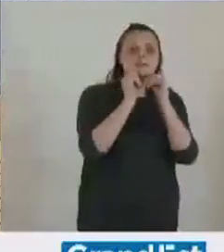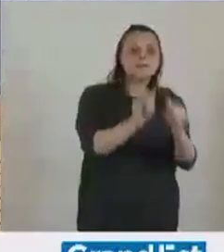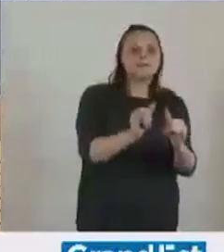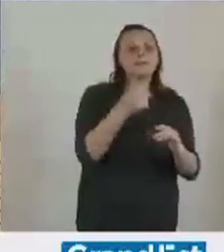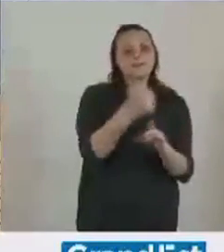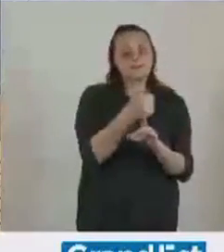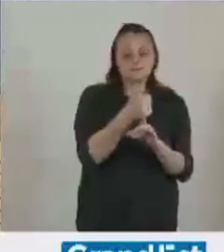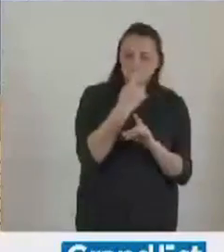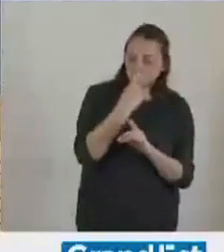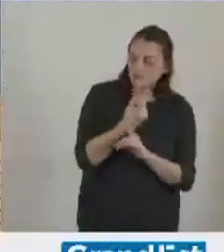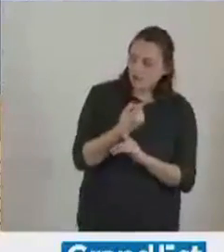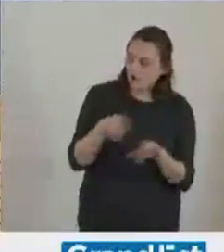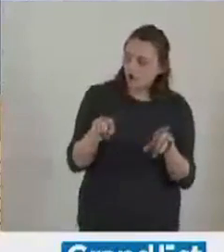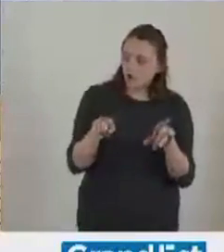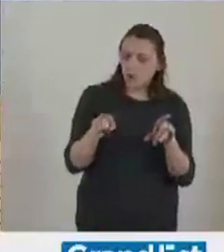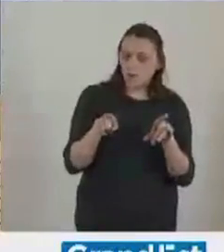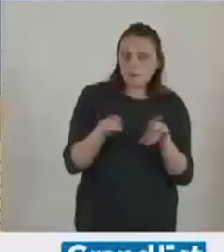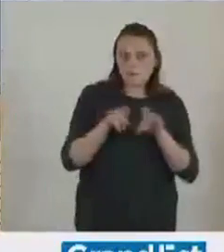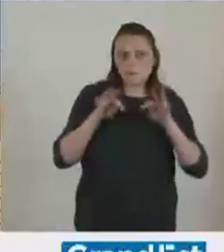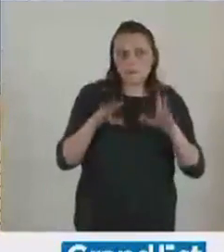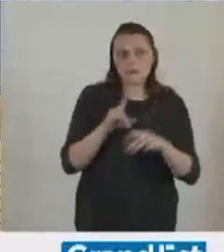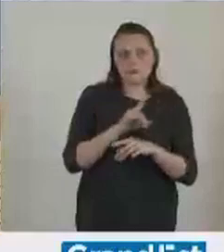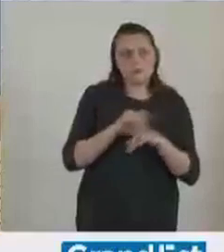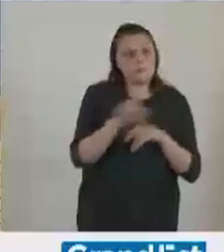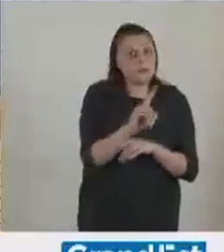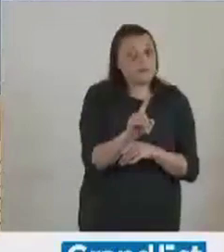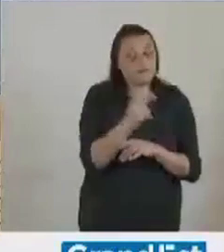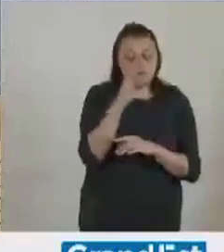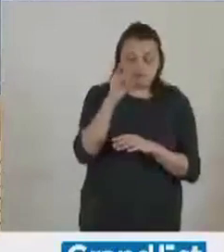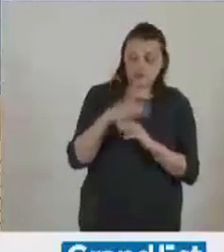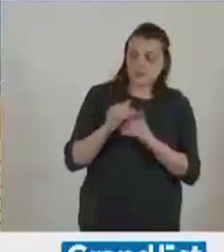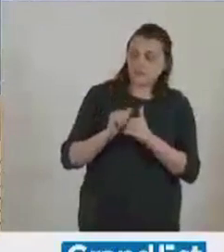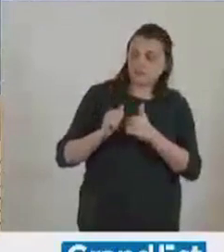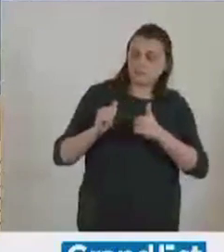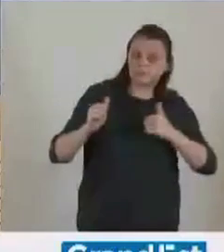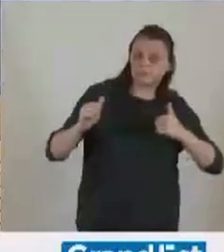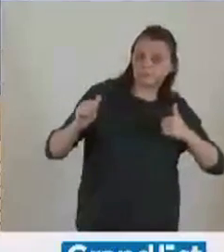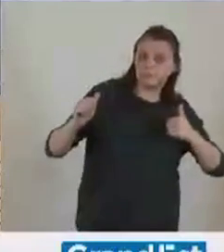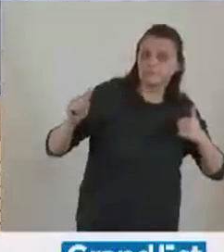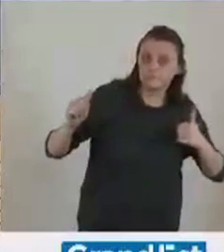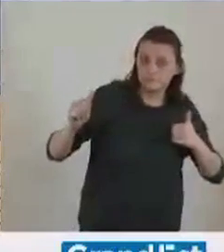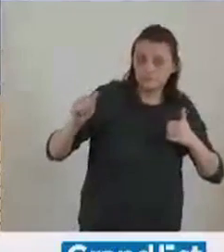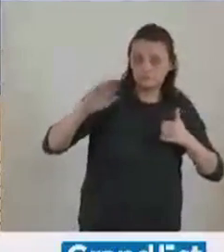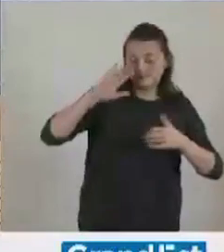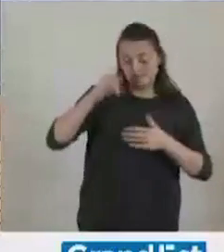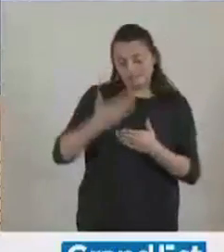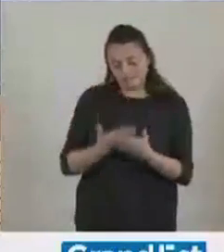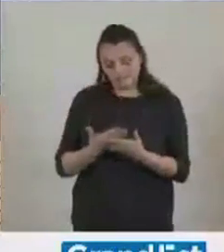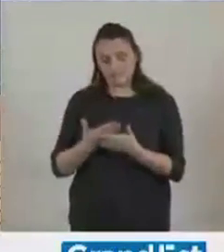volontarisme, ce qui a conduit notamment le département de la Moselle à s'engager dans la création d'un réseau d'initiative publique